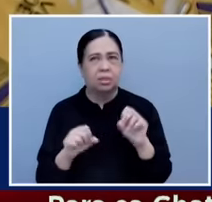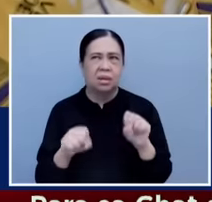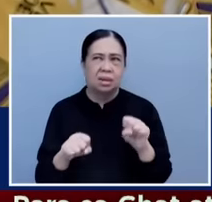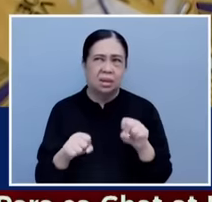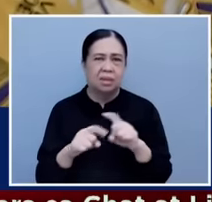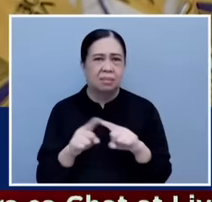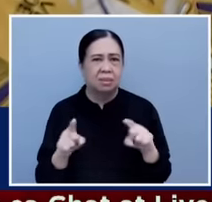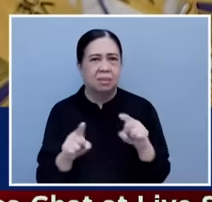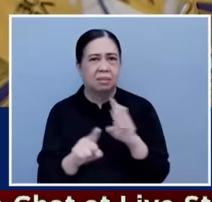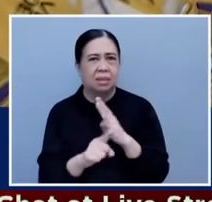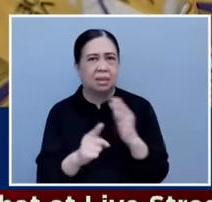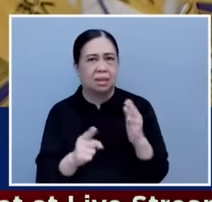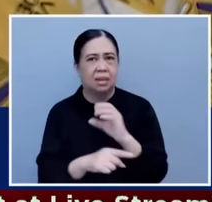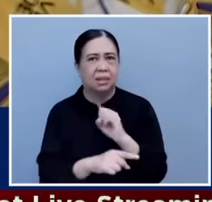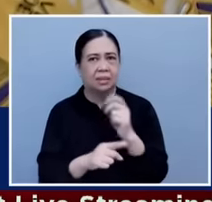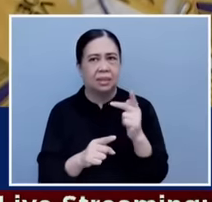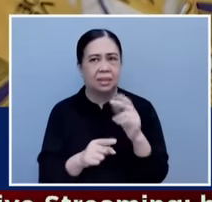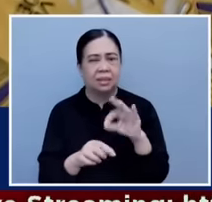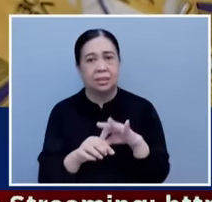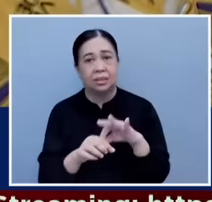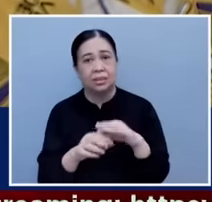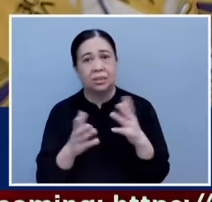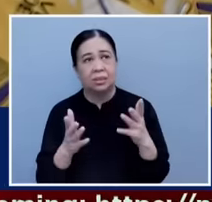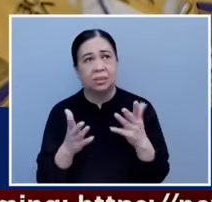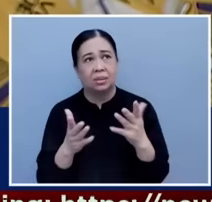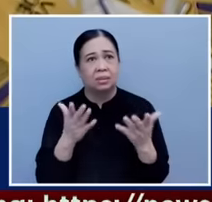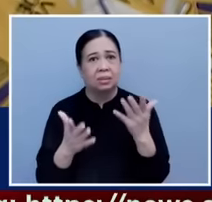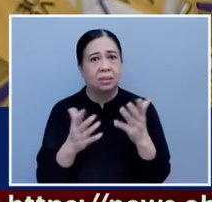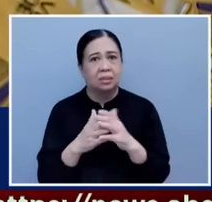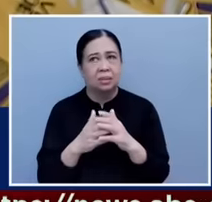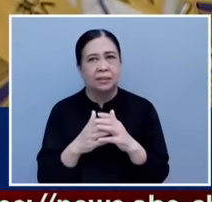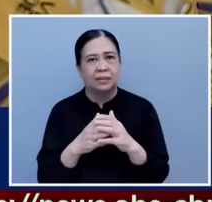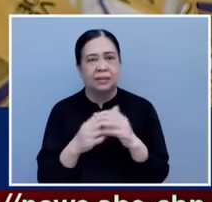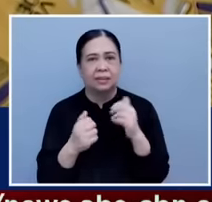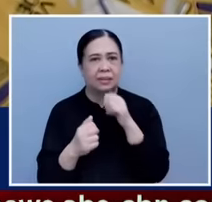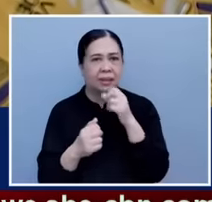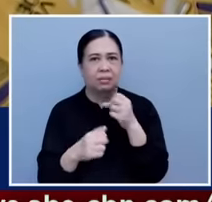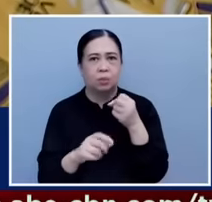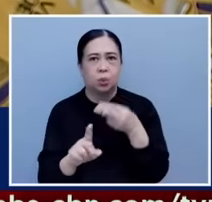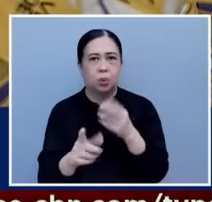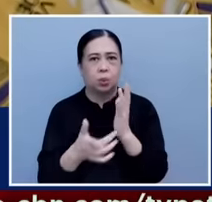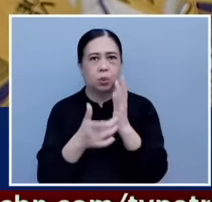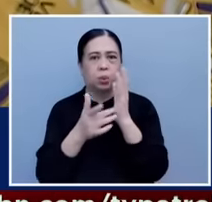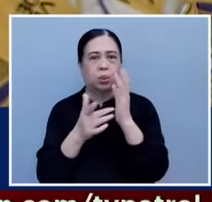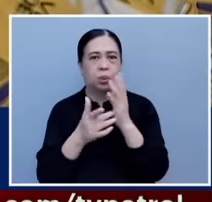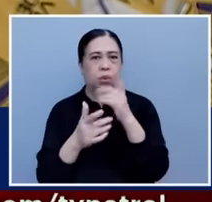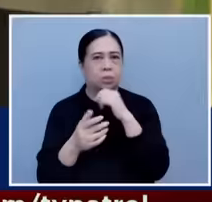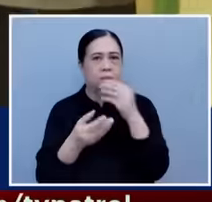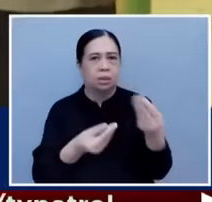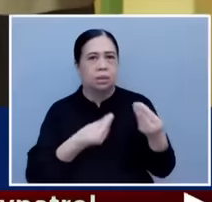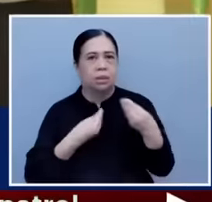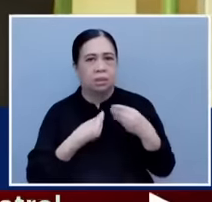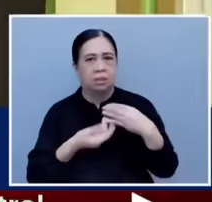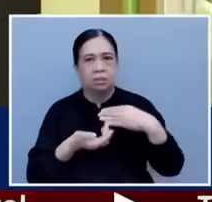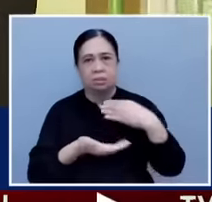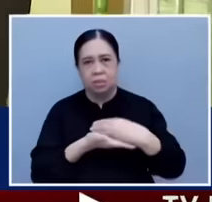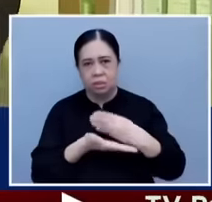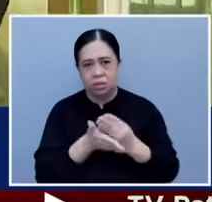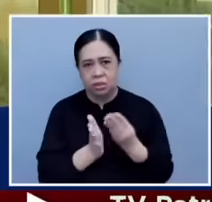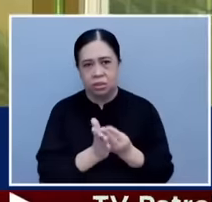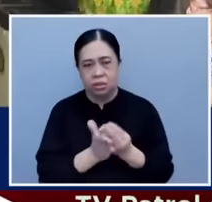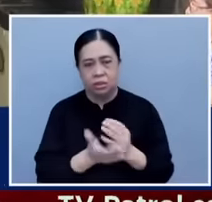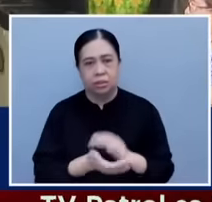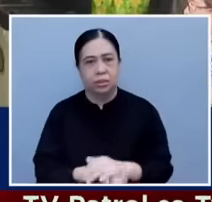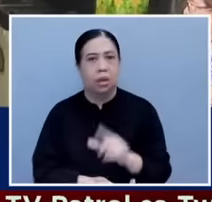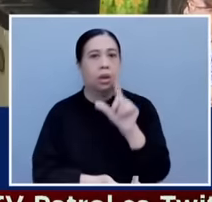barangay SK elections ay maaari pong hindi namin ma-automate sapagkat wala po na i-provide sa ating budget. 20